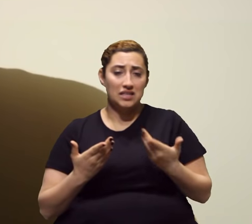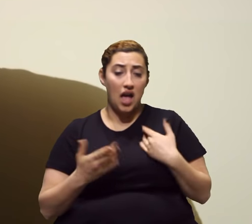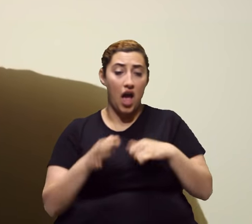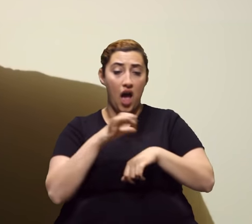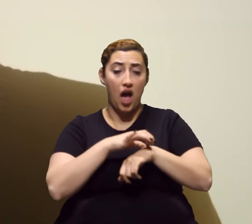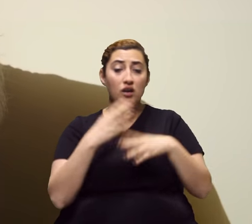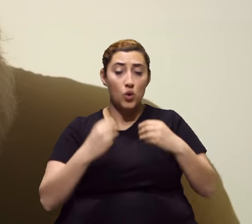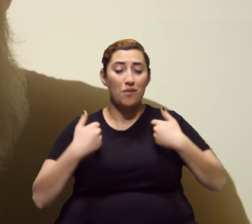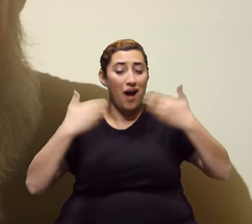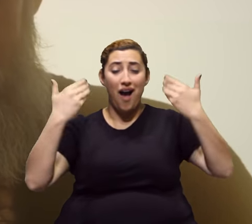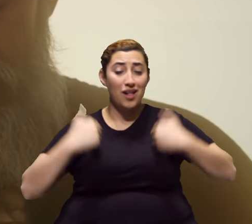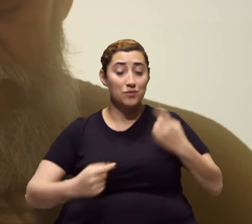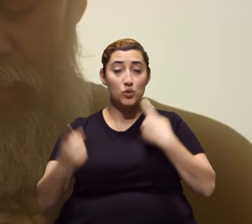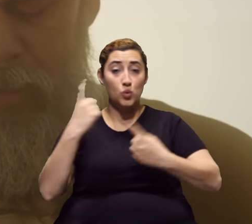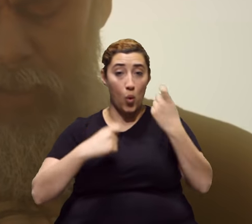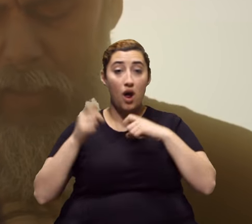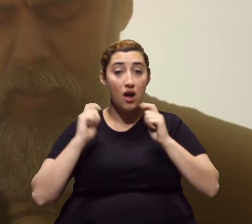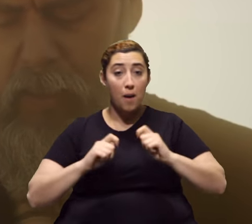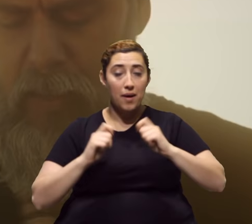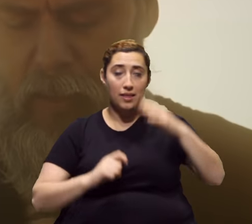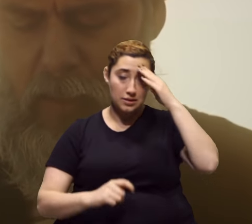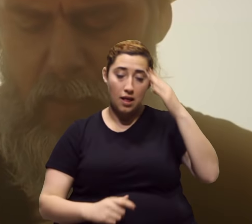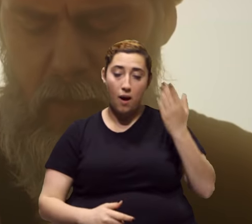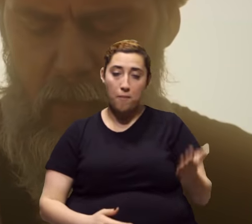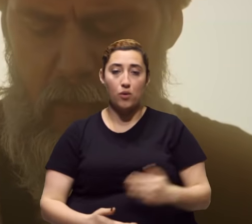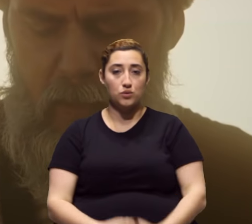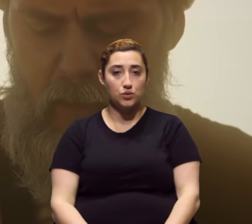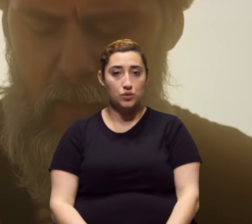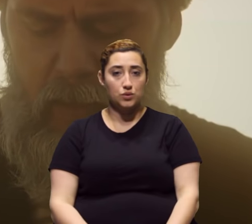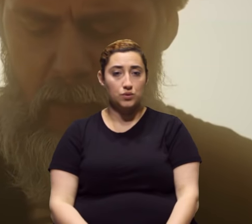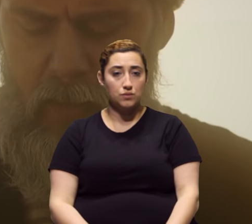Hastayken halimizi soranlara selam olsun.